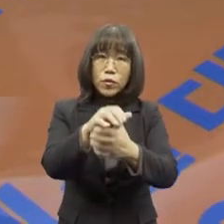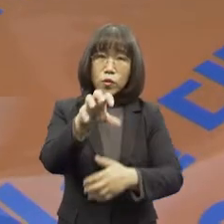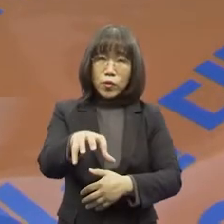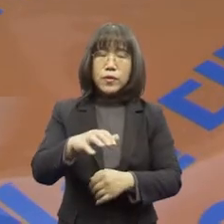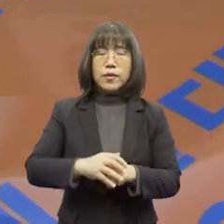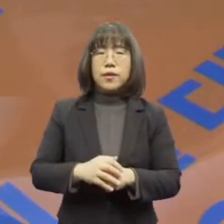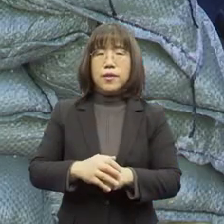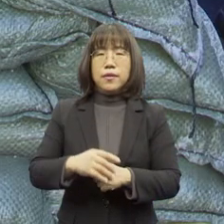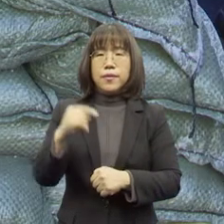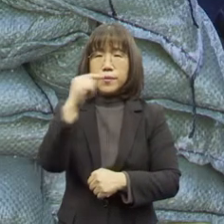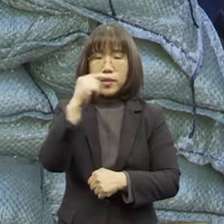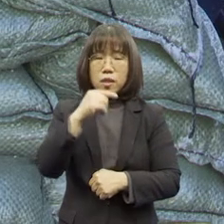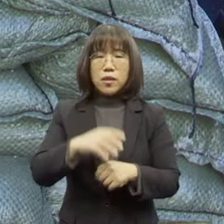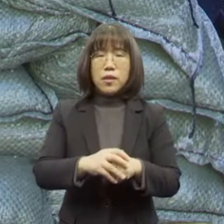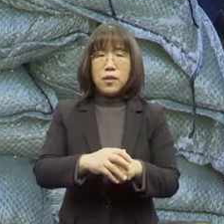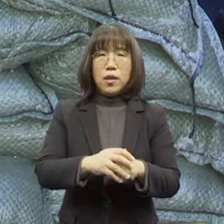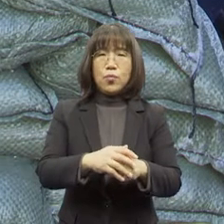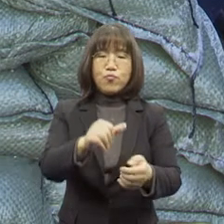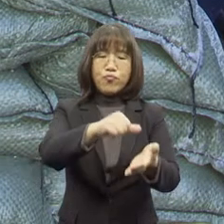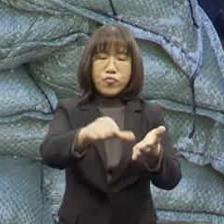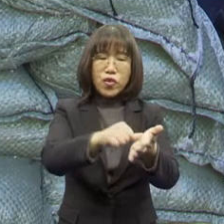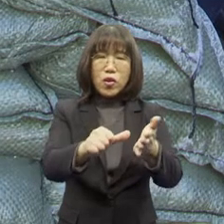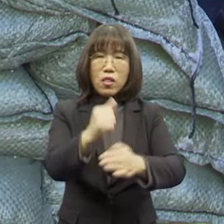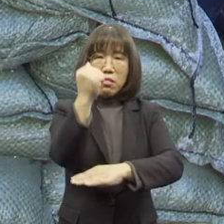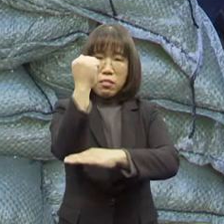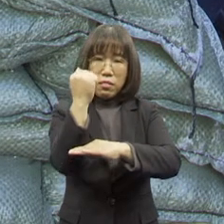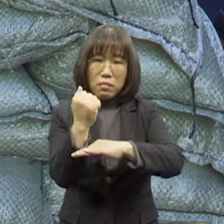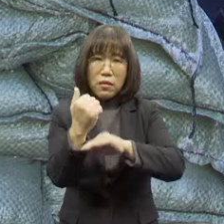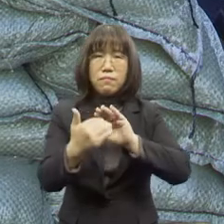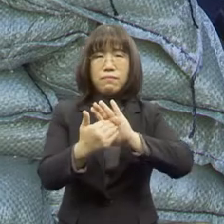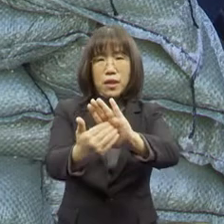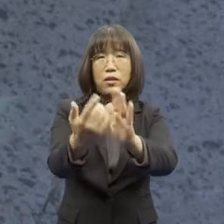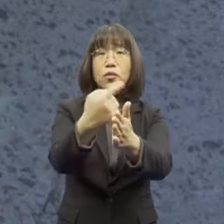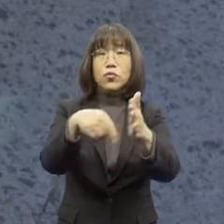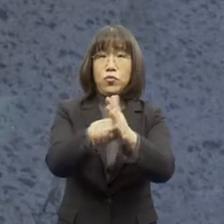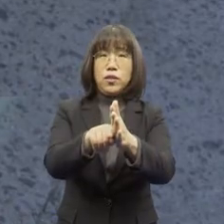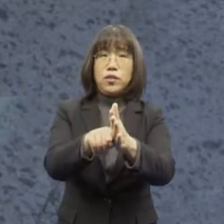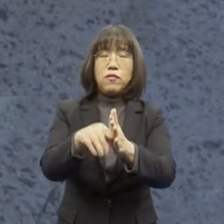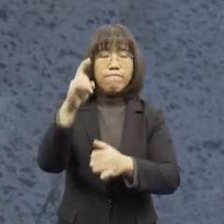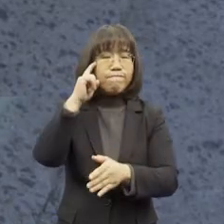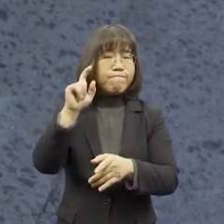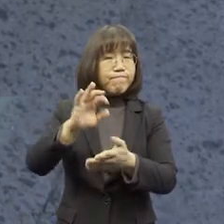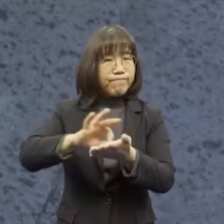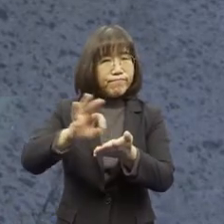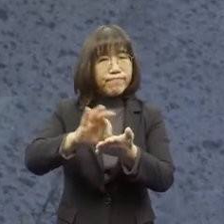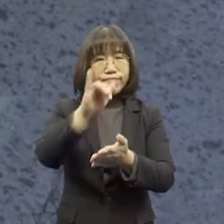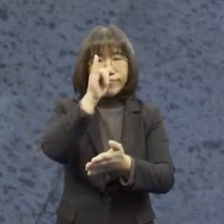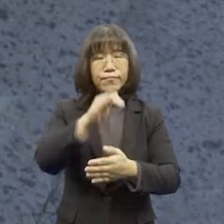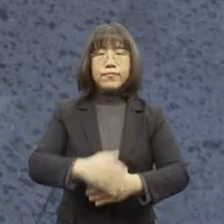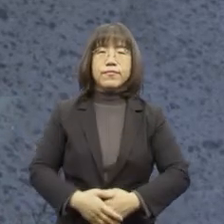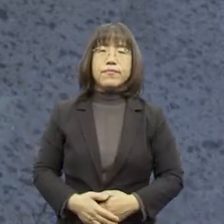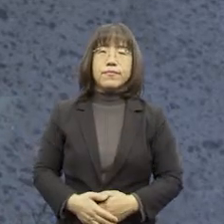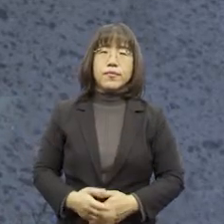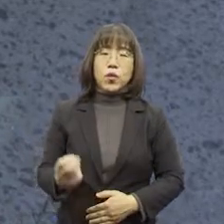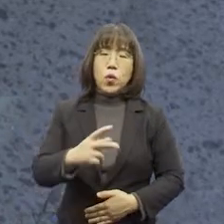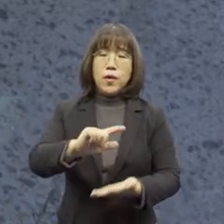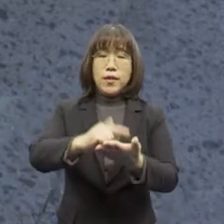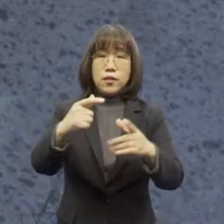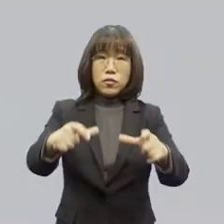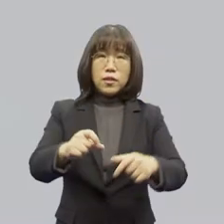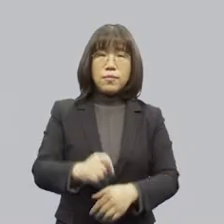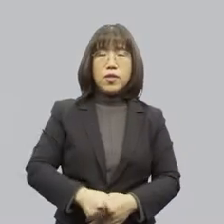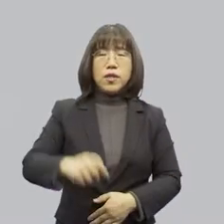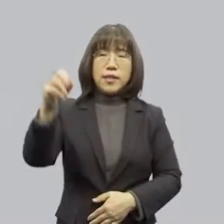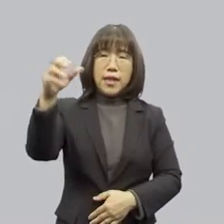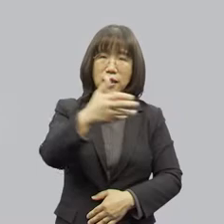도로 파손, 시설물 부식 등을 최소화하는 데도 세심하게 신경을 썼습니다. 한편 강서구는